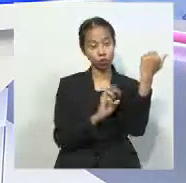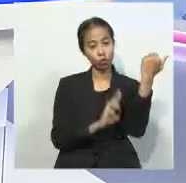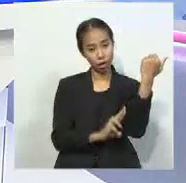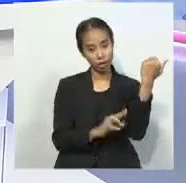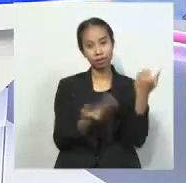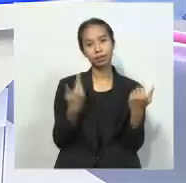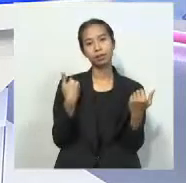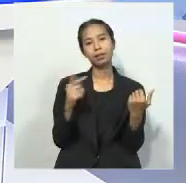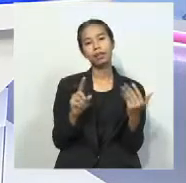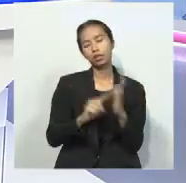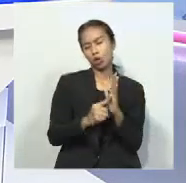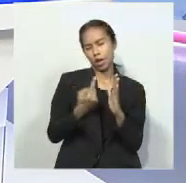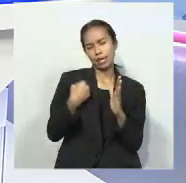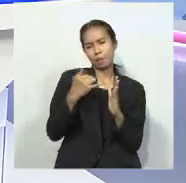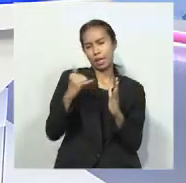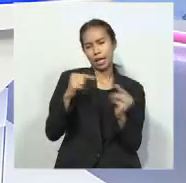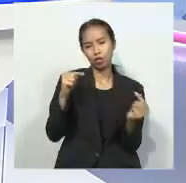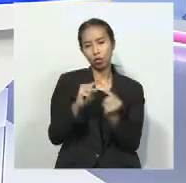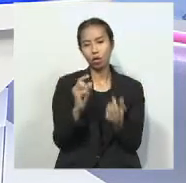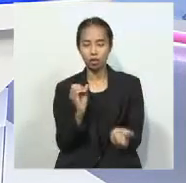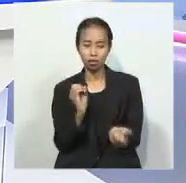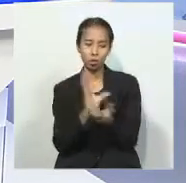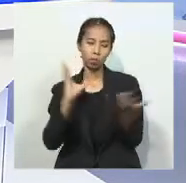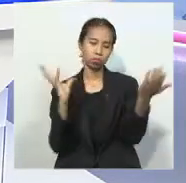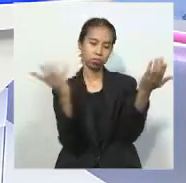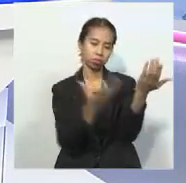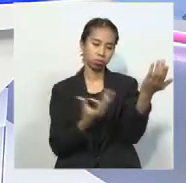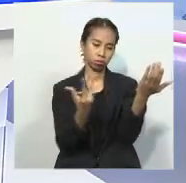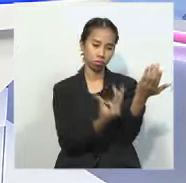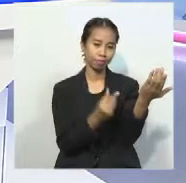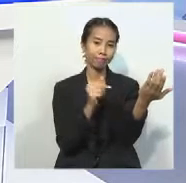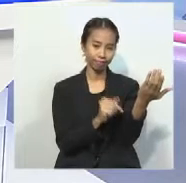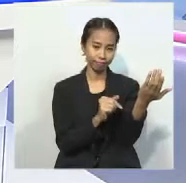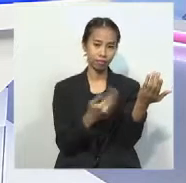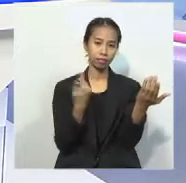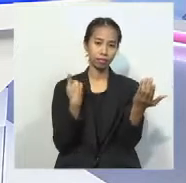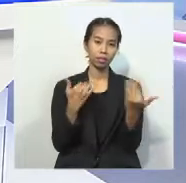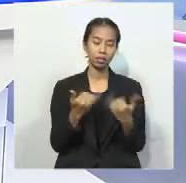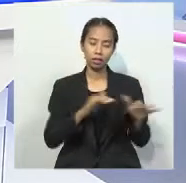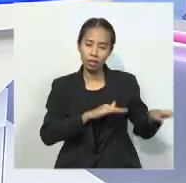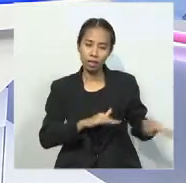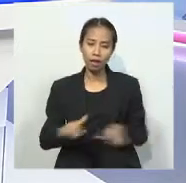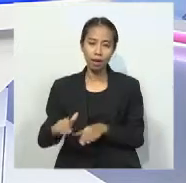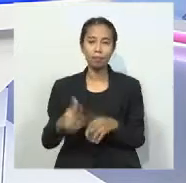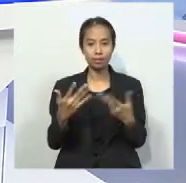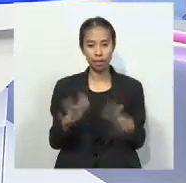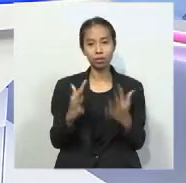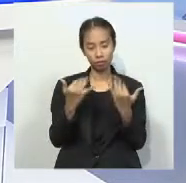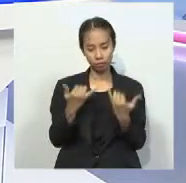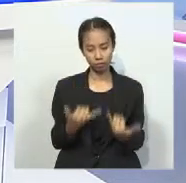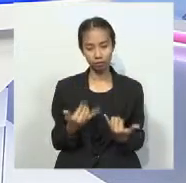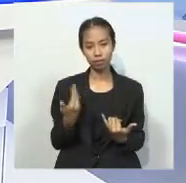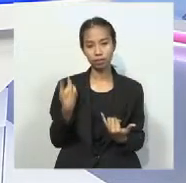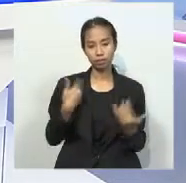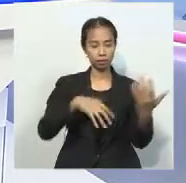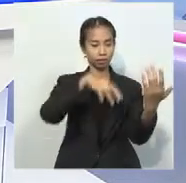ไปดูหนึ่งพื้นที่ที่ตอนแรกมีการคาดการณ์ว่าจะเป็นจุดที่พายุมาขึ้นฝั่งในจุดนั้นนะคะก็ทำให้มีการเตรียมพร้อมรับมือและตอนนี้